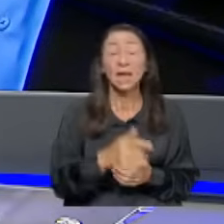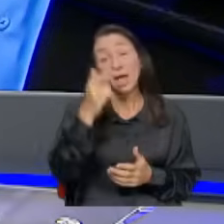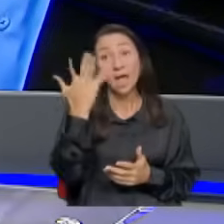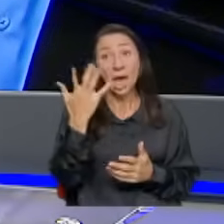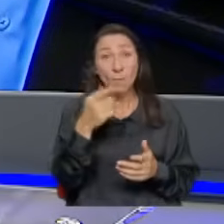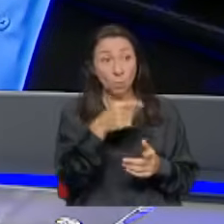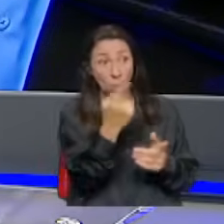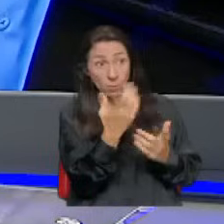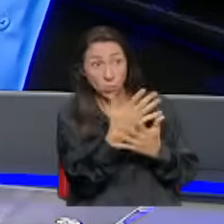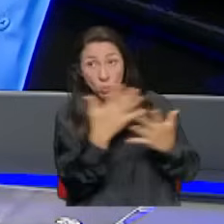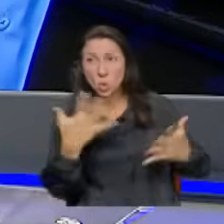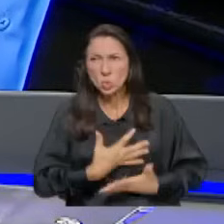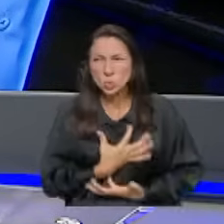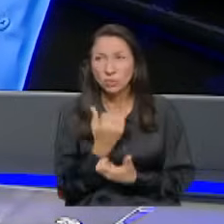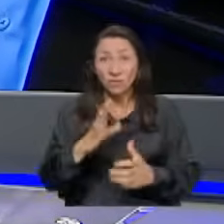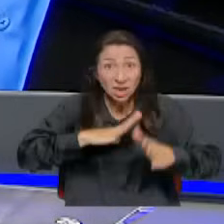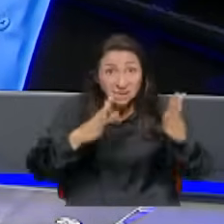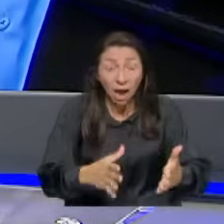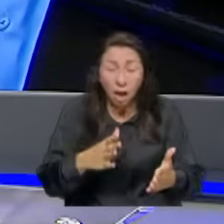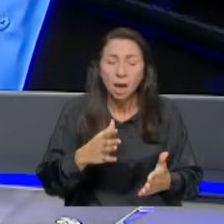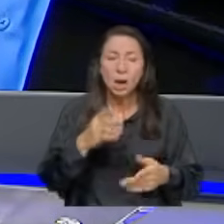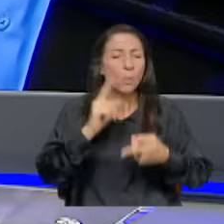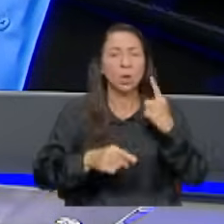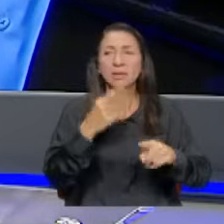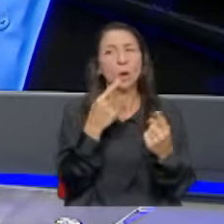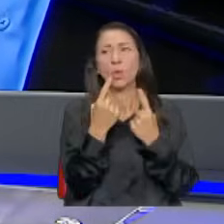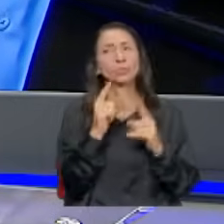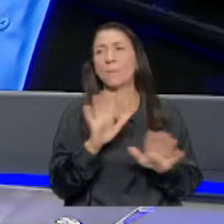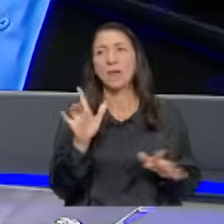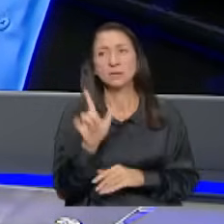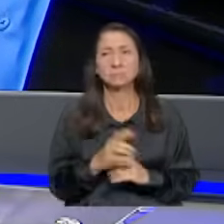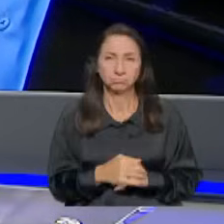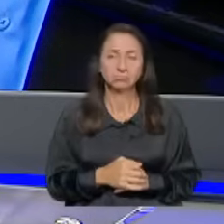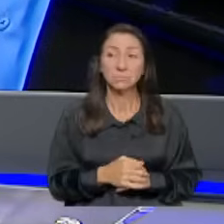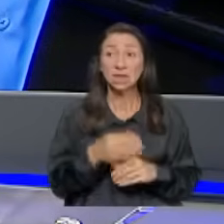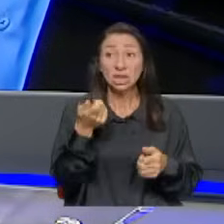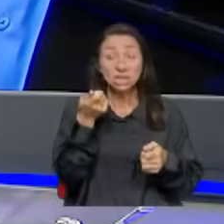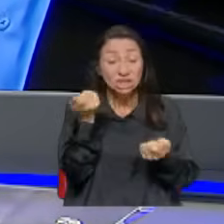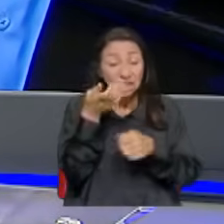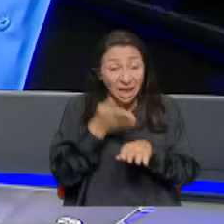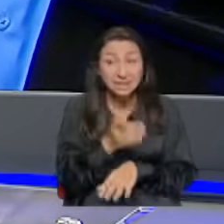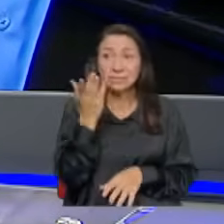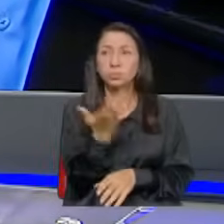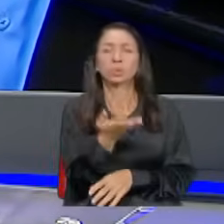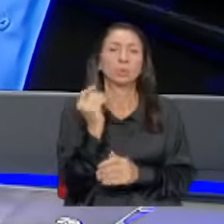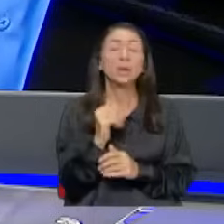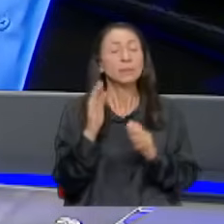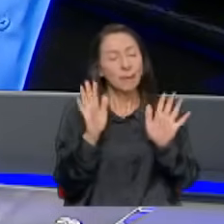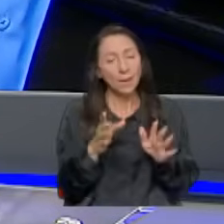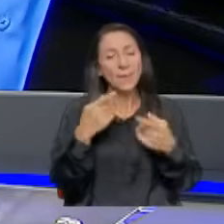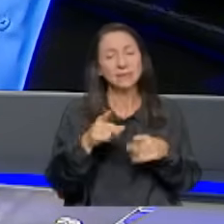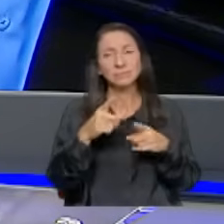ortada böyle büyük bir acı varsa siyasetin konuşulmaması gerekiyor işin asıl kısmı bu Tamam